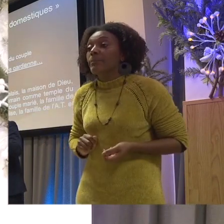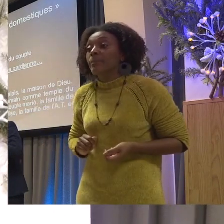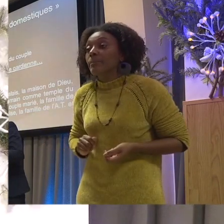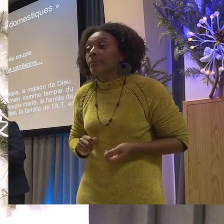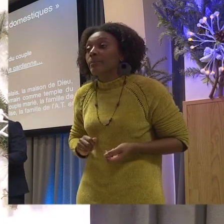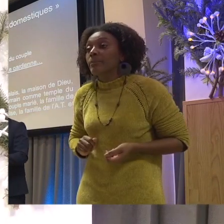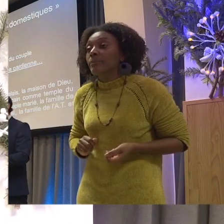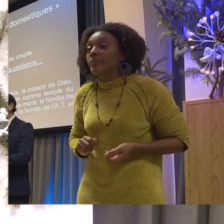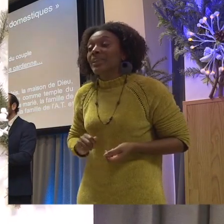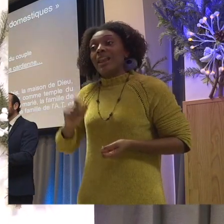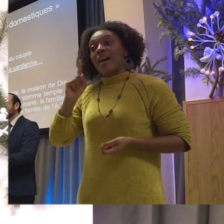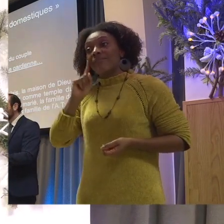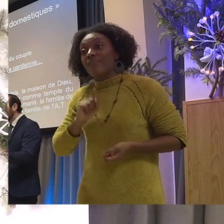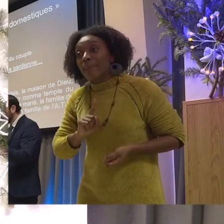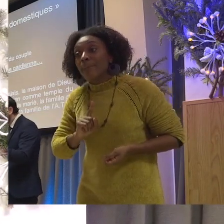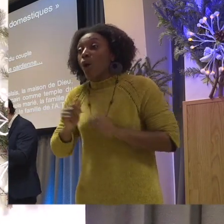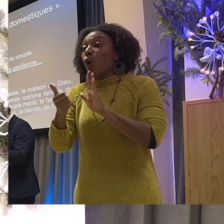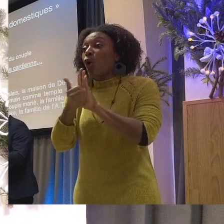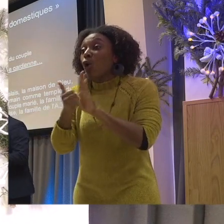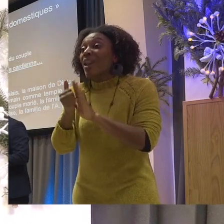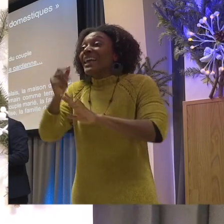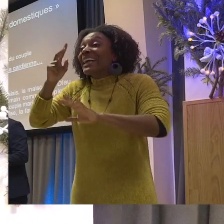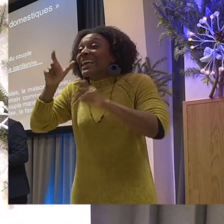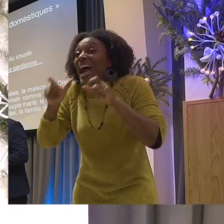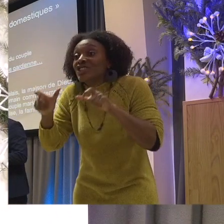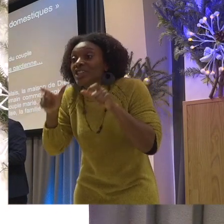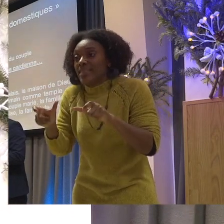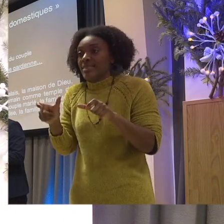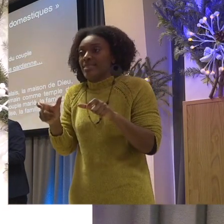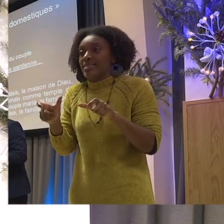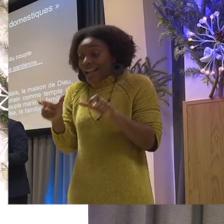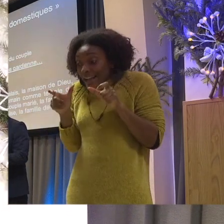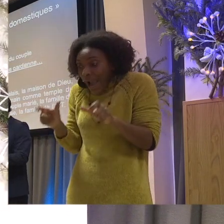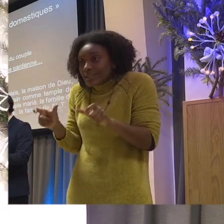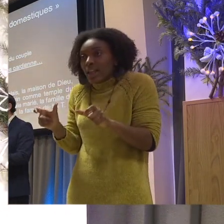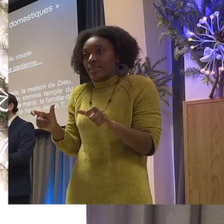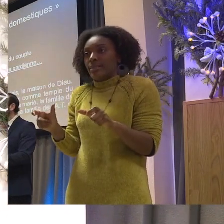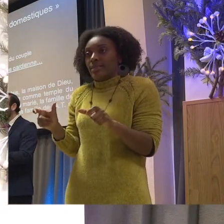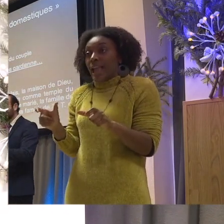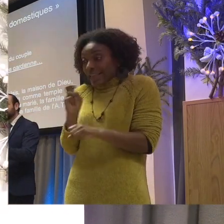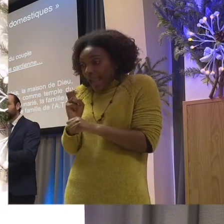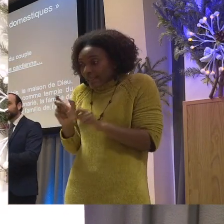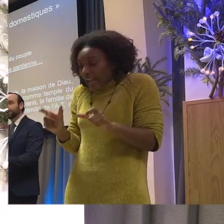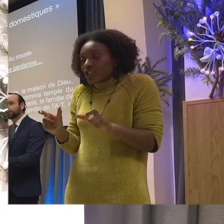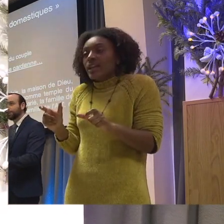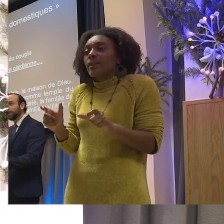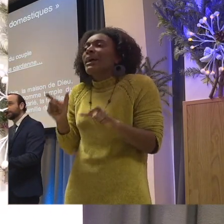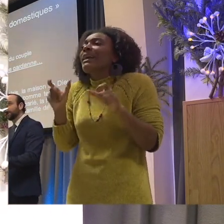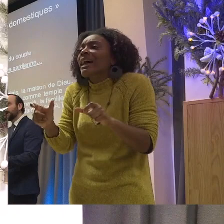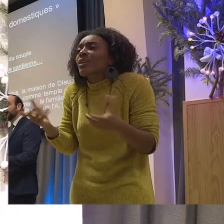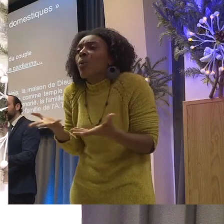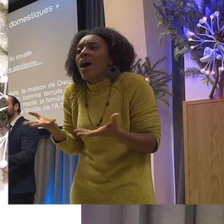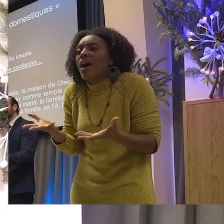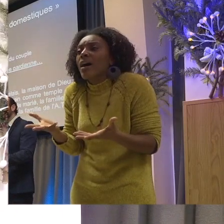une oikouros. C'est une gardienne. Mais qu'est-ce qu'elle garde? Encore une fois, d'après le texte